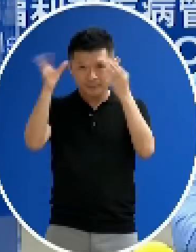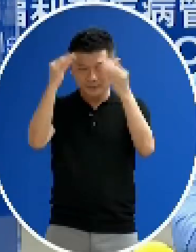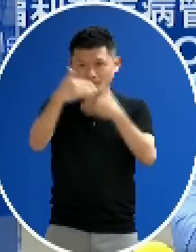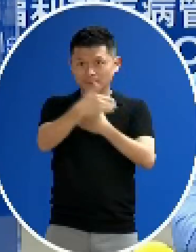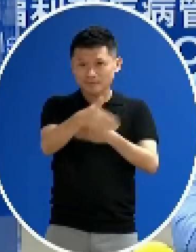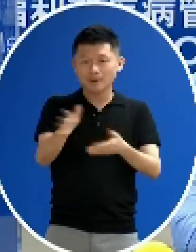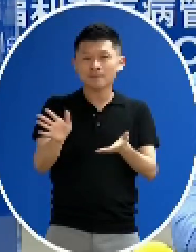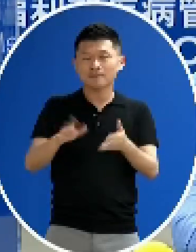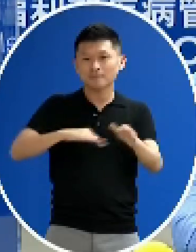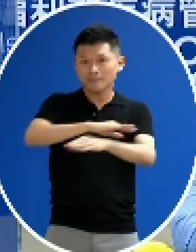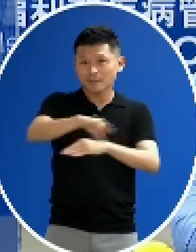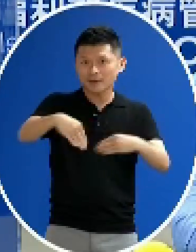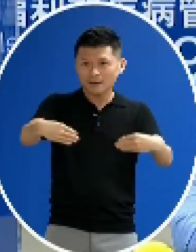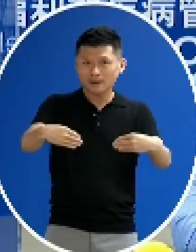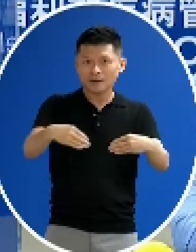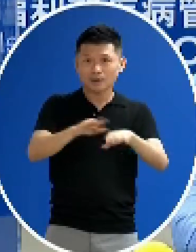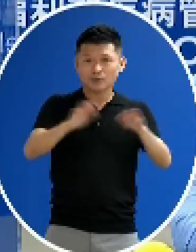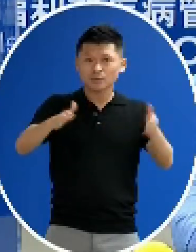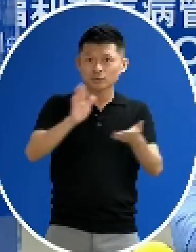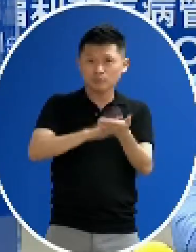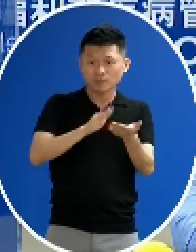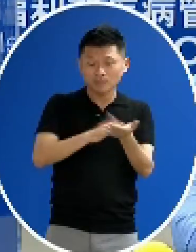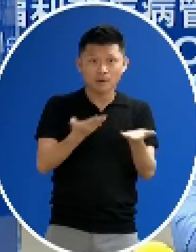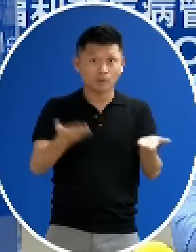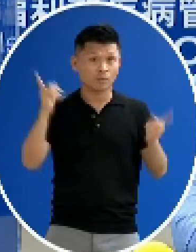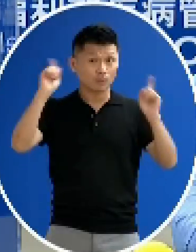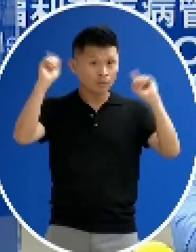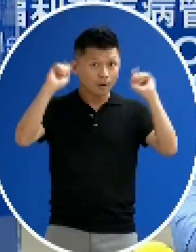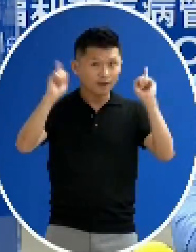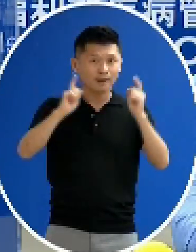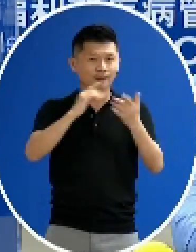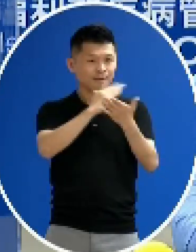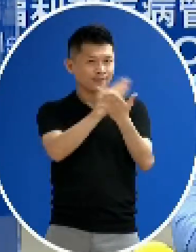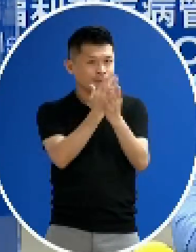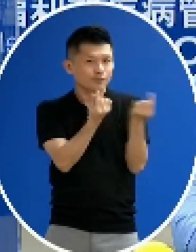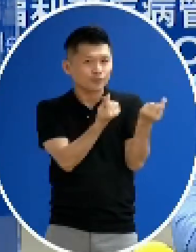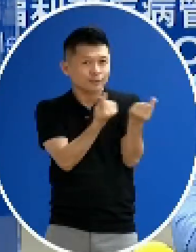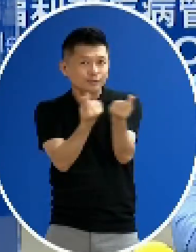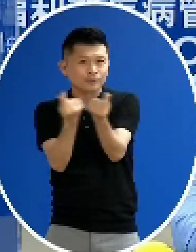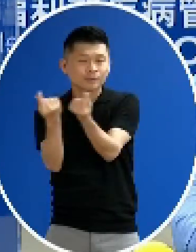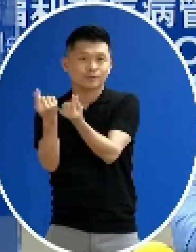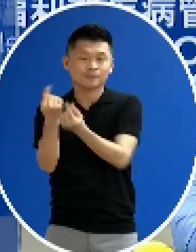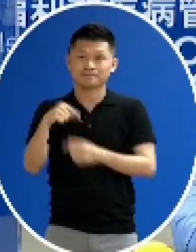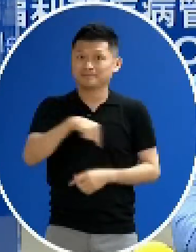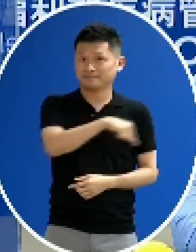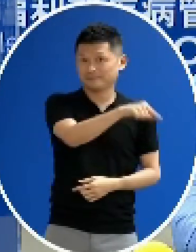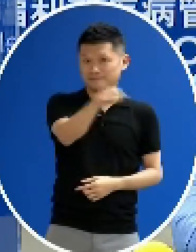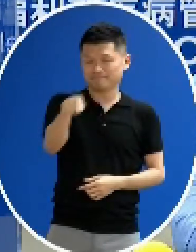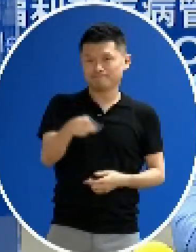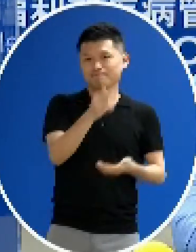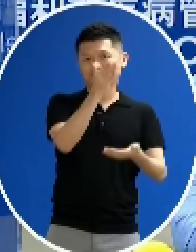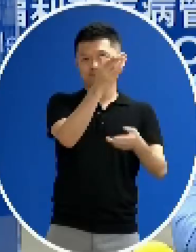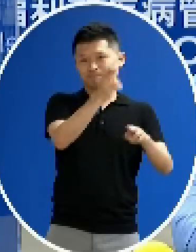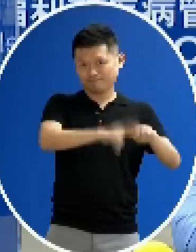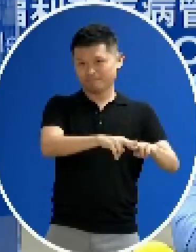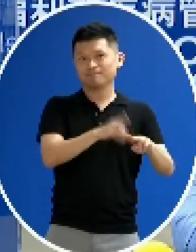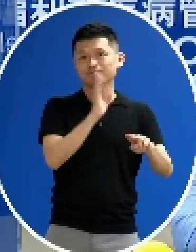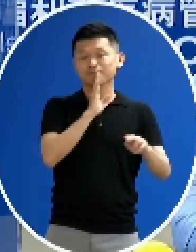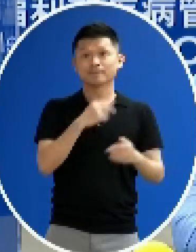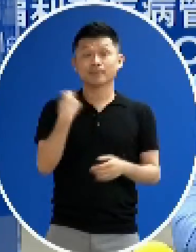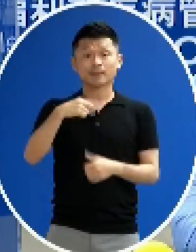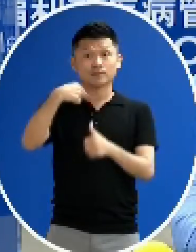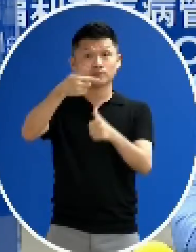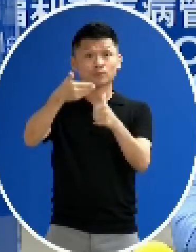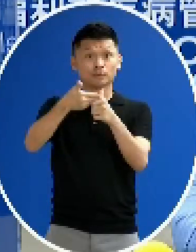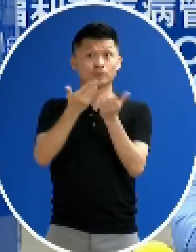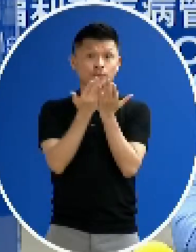闲麻将馆、桌游馆及其桌游场及其他类似的场所。那另外在教育学习的